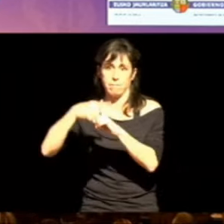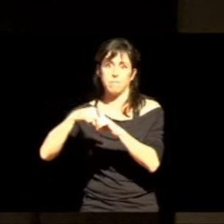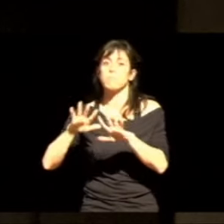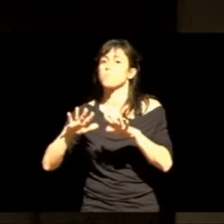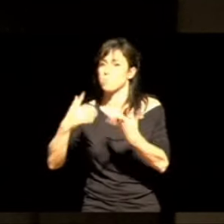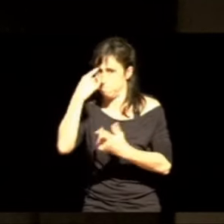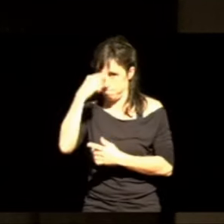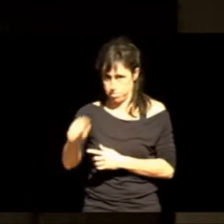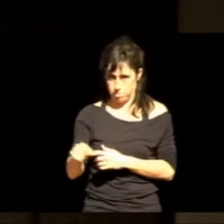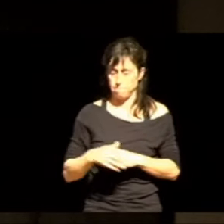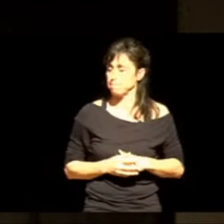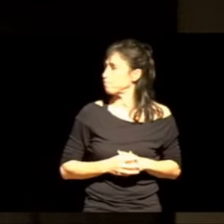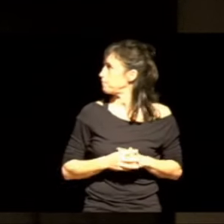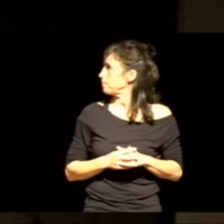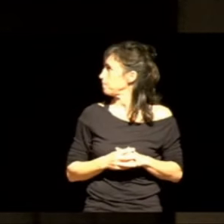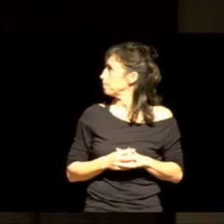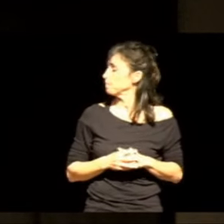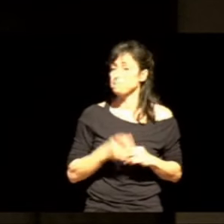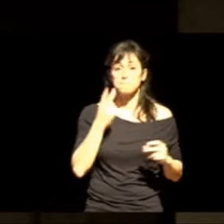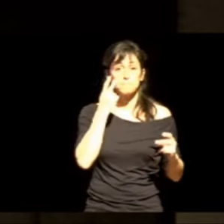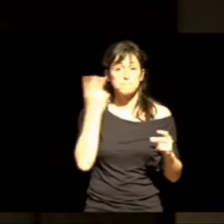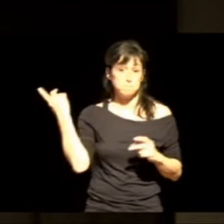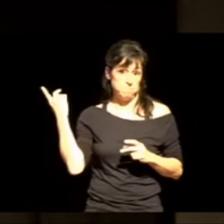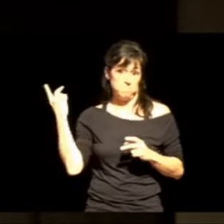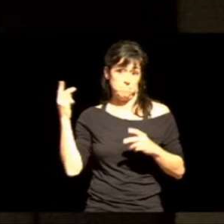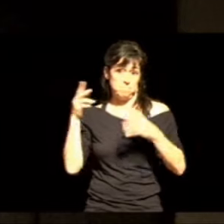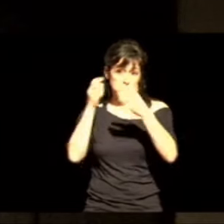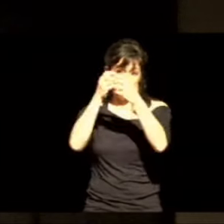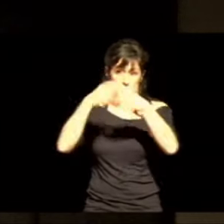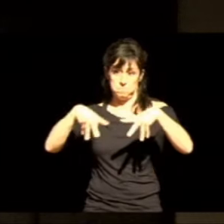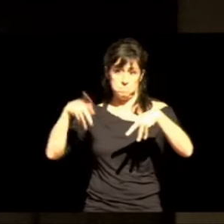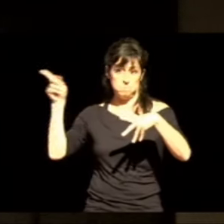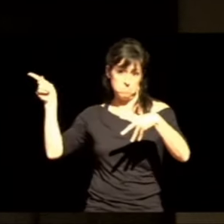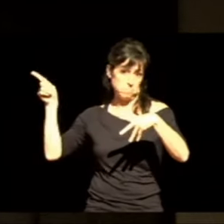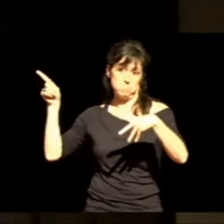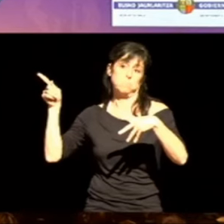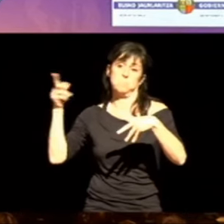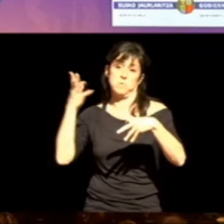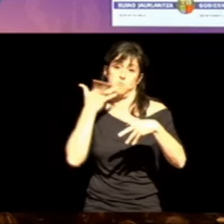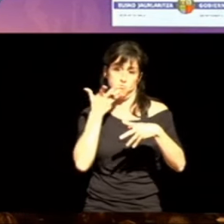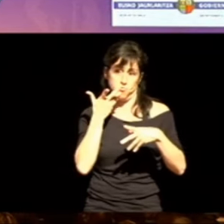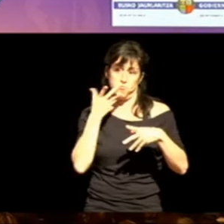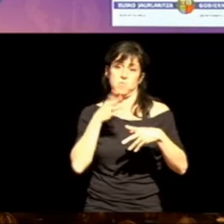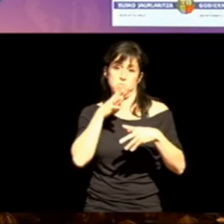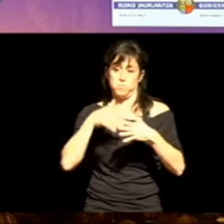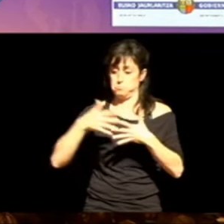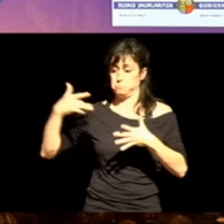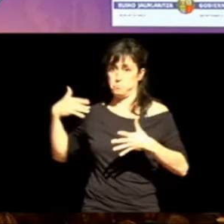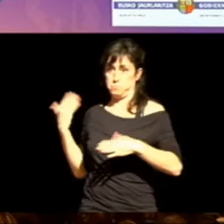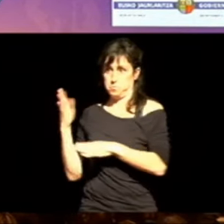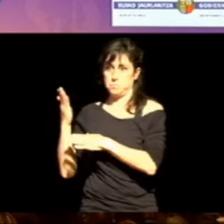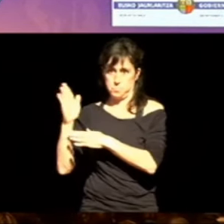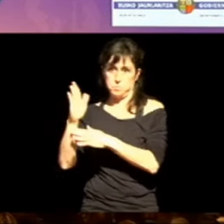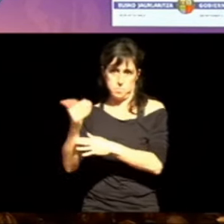hau, eskema hau, uste dugu nahiko ezaguna dela, lan tresna askotan agertu delako, eta seguru, seguru nik,